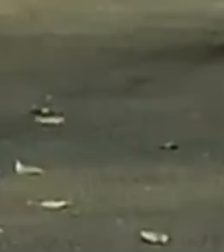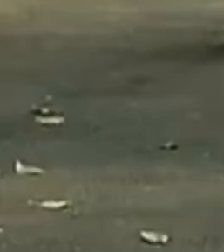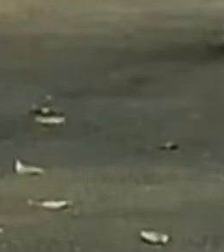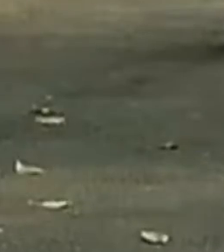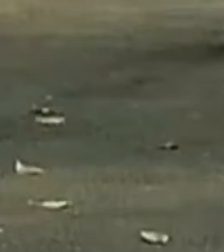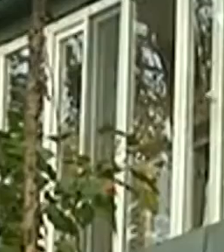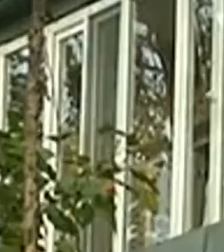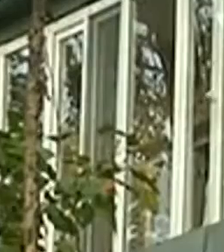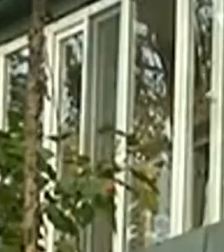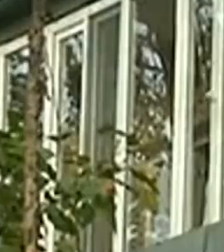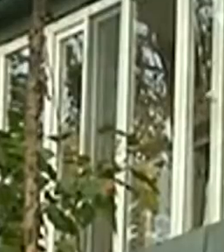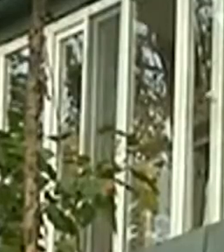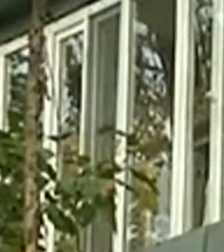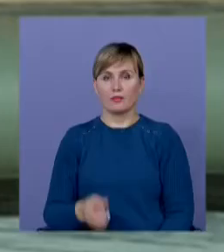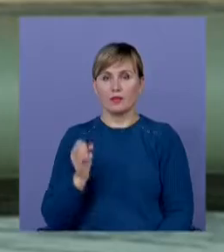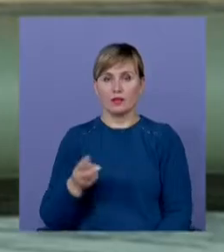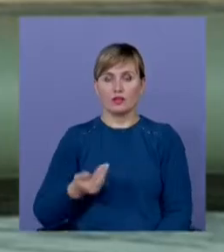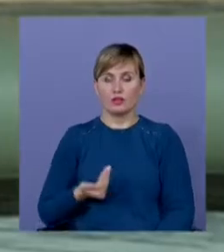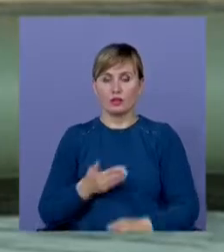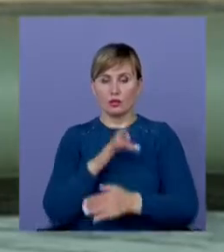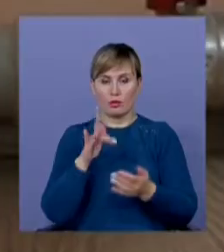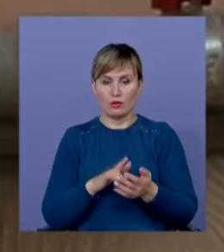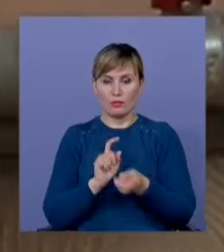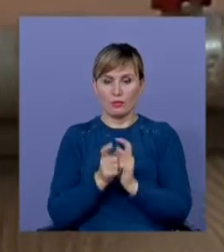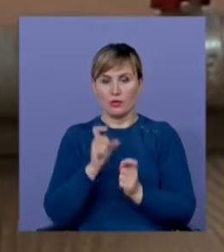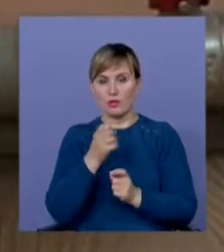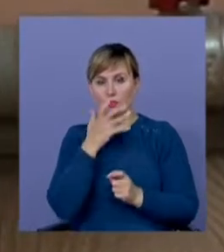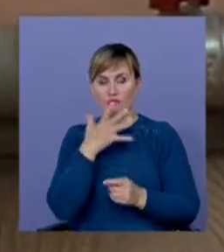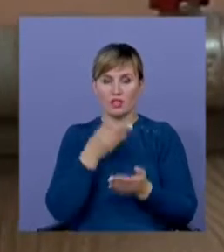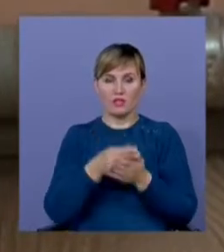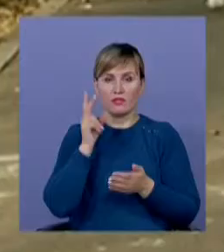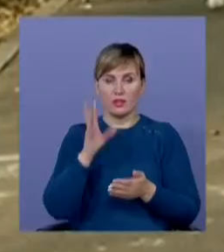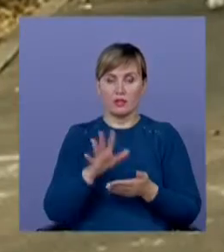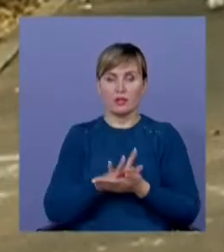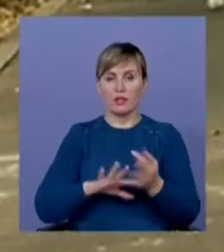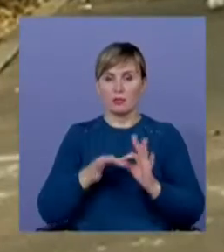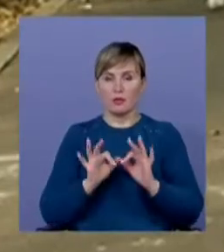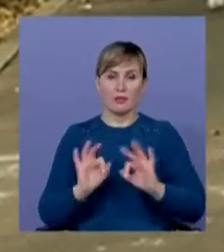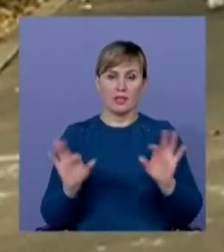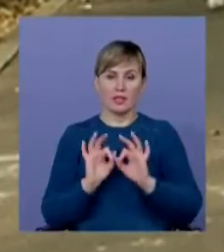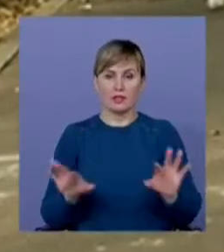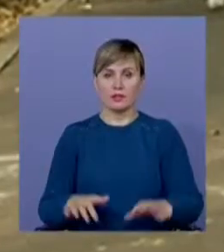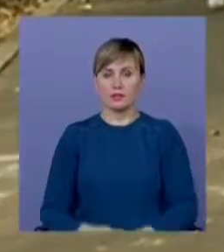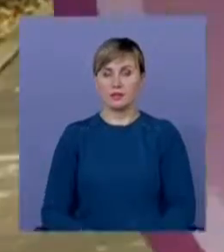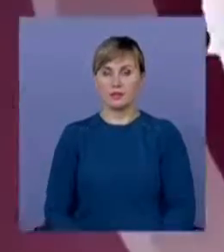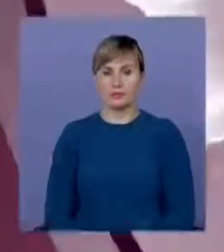Отопительный период в Алматы. Как жители города борются за тепло в своих квартирах, расскажу вам я, Анастасия